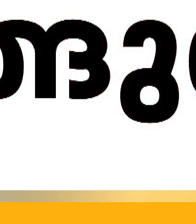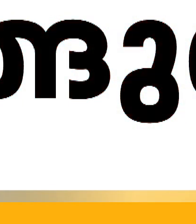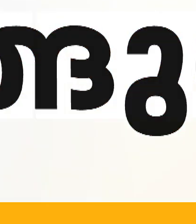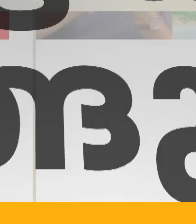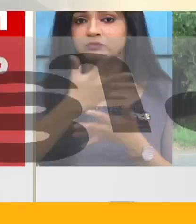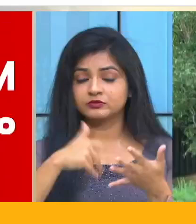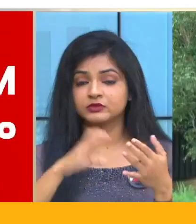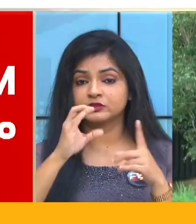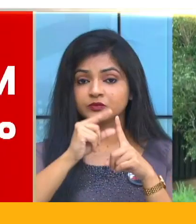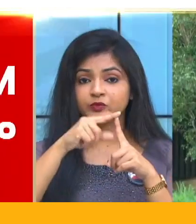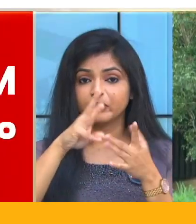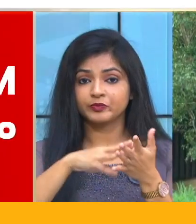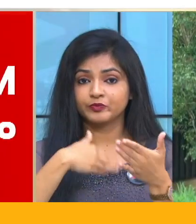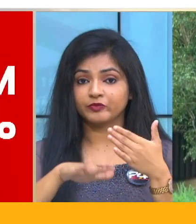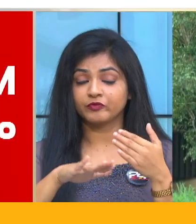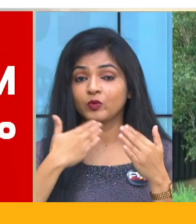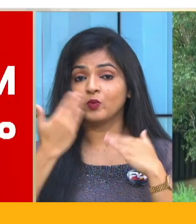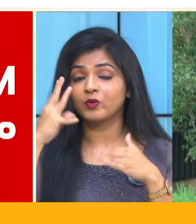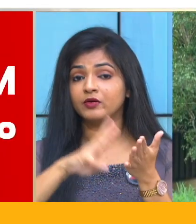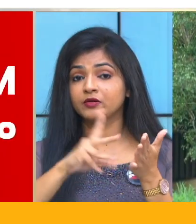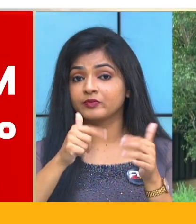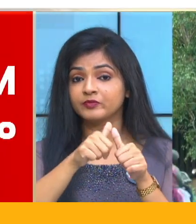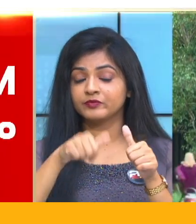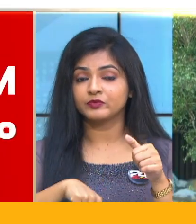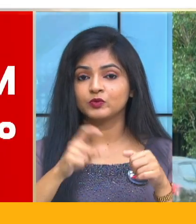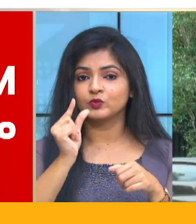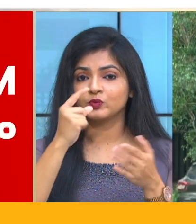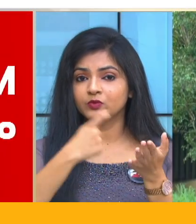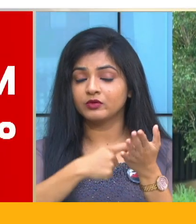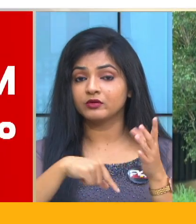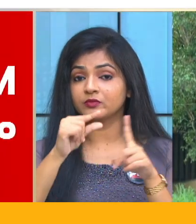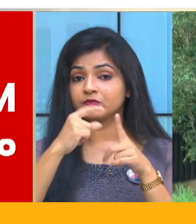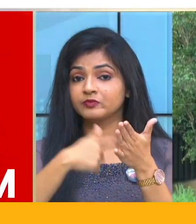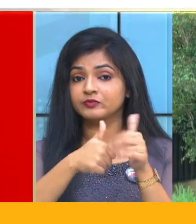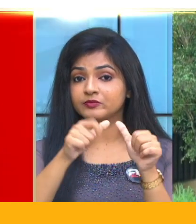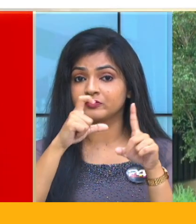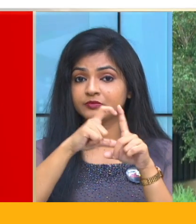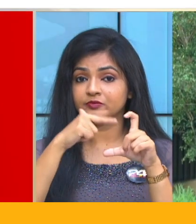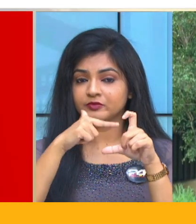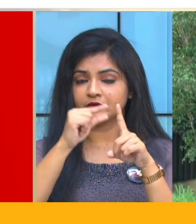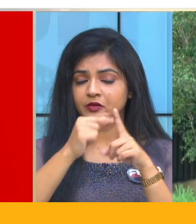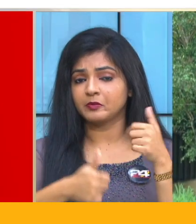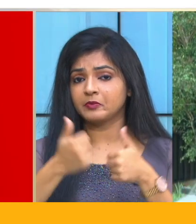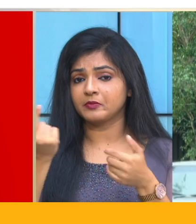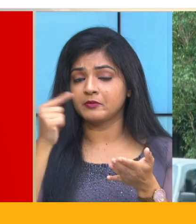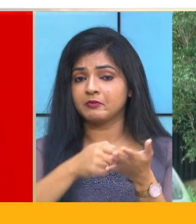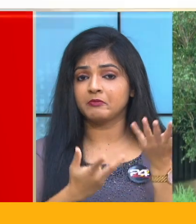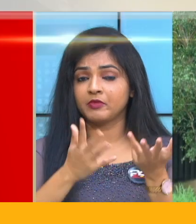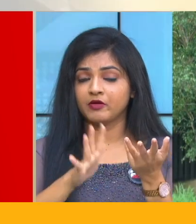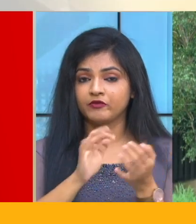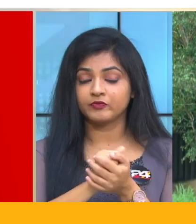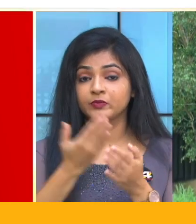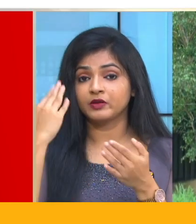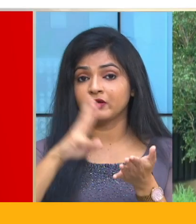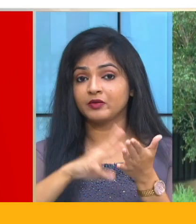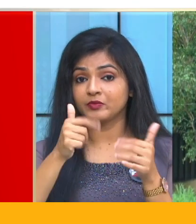ചർച്ചകളിലേക്കാണ് CPIM കടക്കുന്നത്. മുൻ MLA കൂടിയായ UR പ്രദീപിനെയാണ് ഈ പട്ടികയിൽ പ്രധാനമായും പരിഗണിക്കുന്നത്. UR പ്രദീപിനെ സംബന്ധിച്ച് നേരത്തെ MLA ആയിരുന്ന